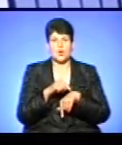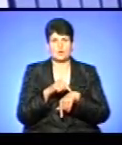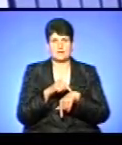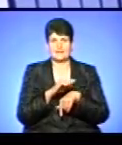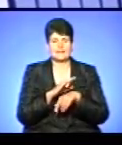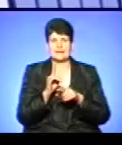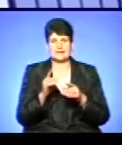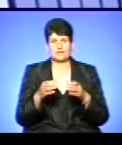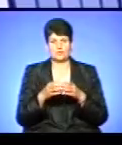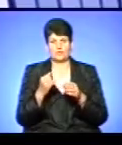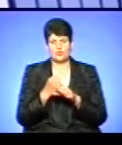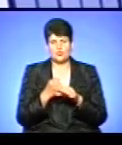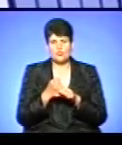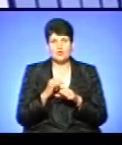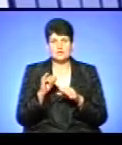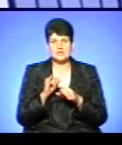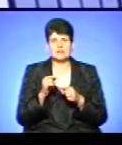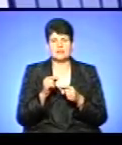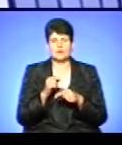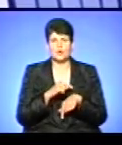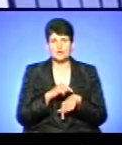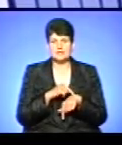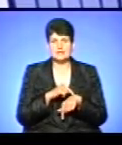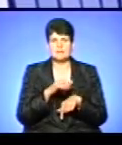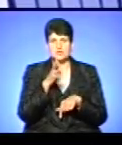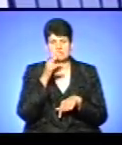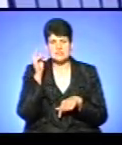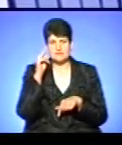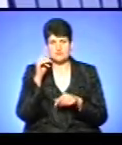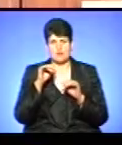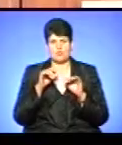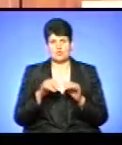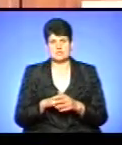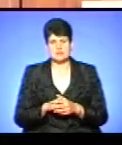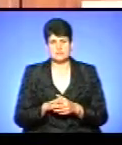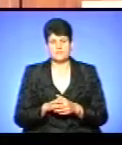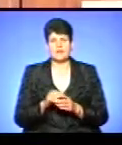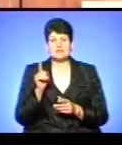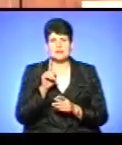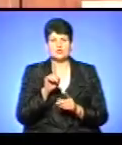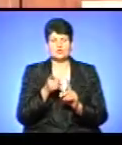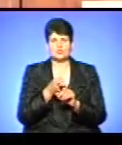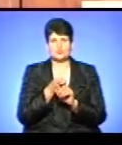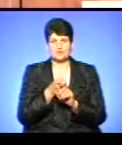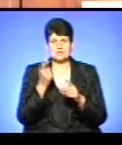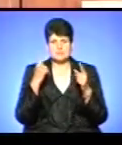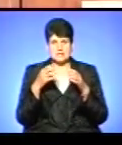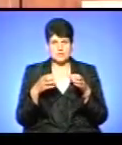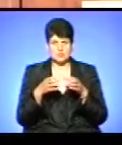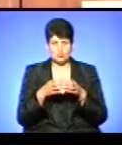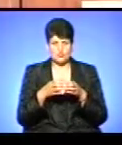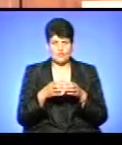тільки гурткової роботи, а, власне, і відповідні години під час навчального процесу. Те, що стосується мистецької